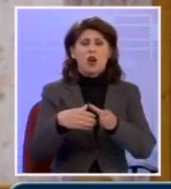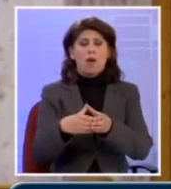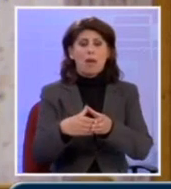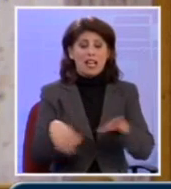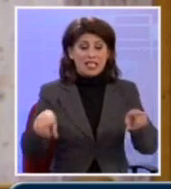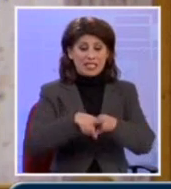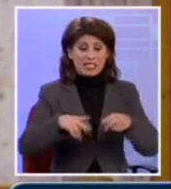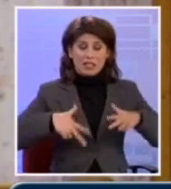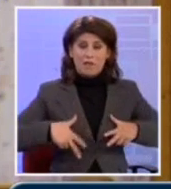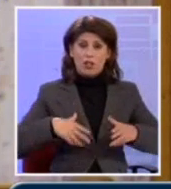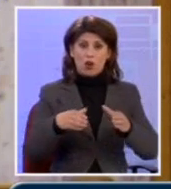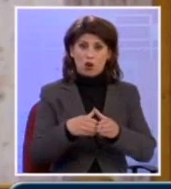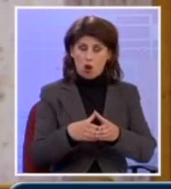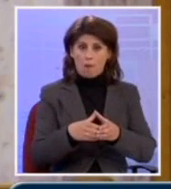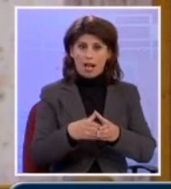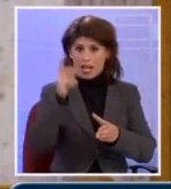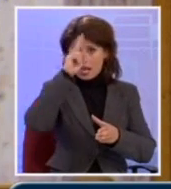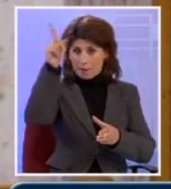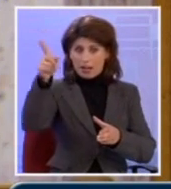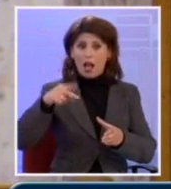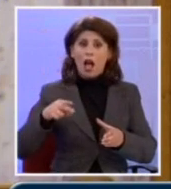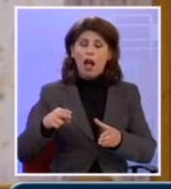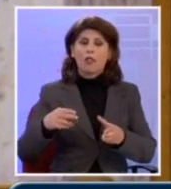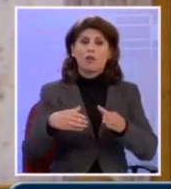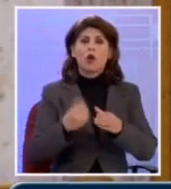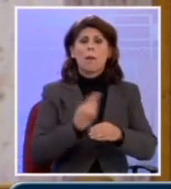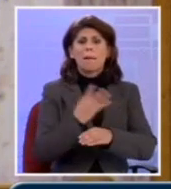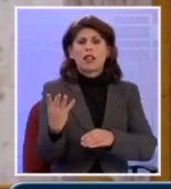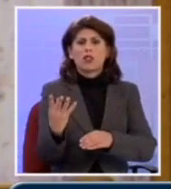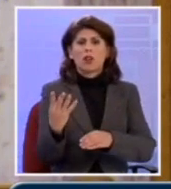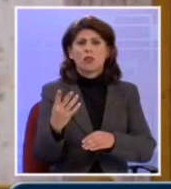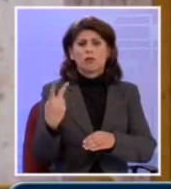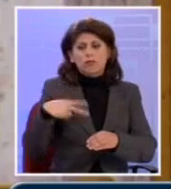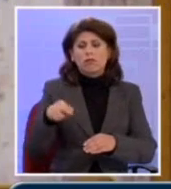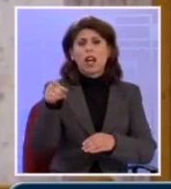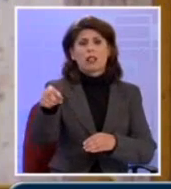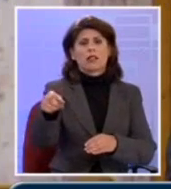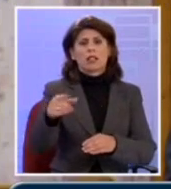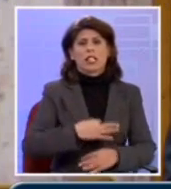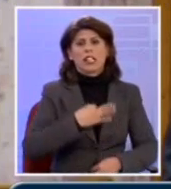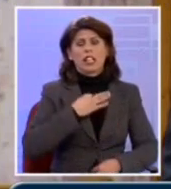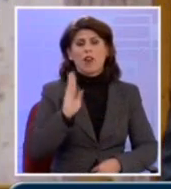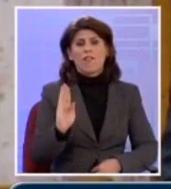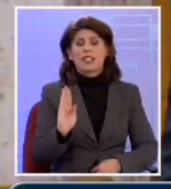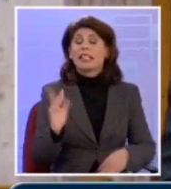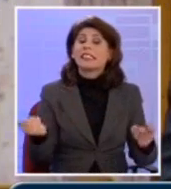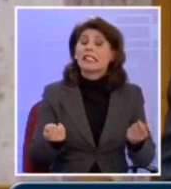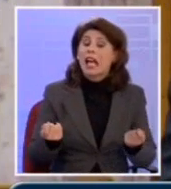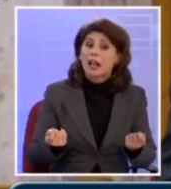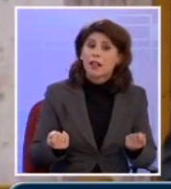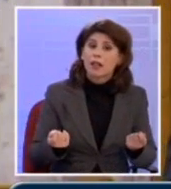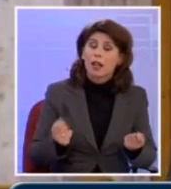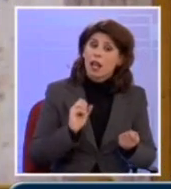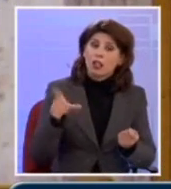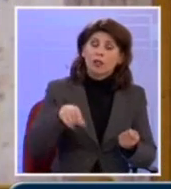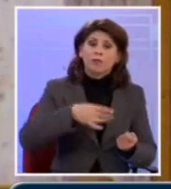στη Γερμανία είναι αδελφό κόμμα του Πασόκ και του κυρίου Βενιζέλου. Τι πράττει πέραν αυτής